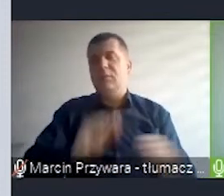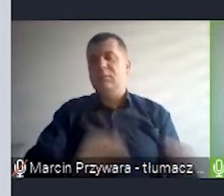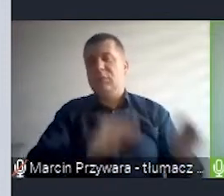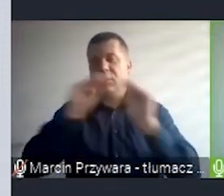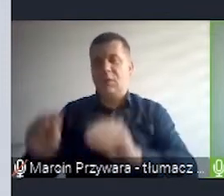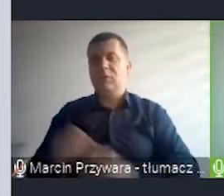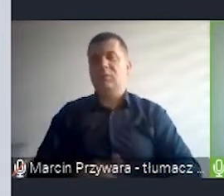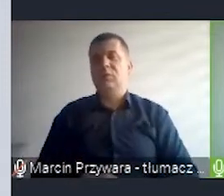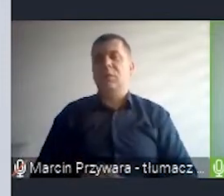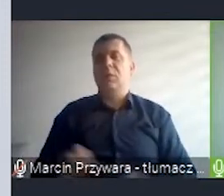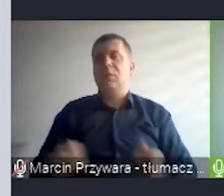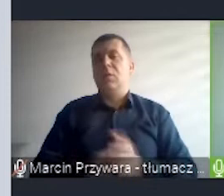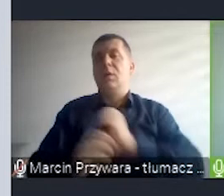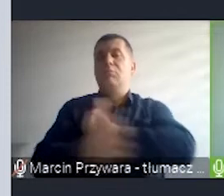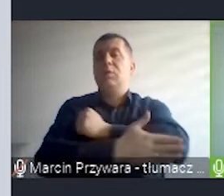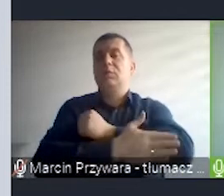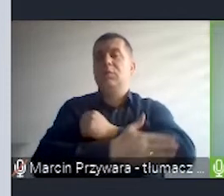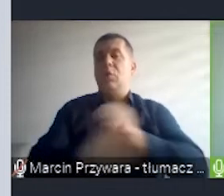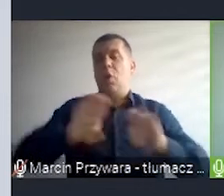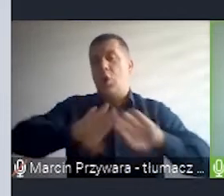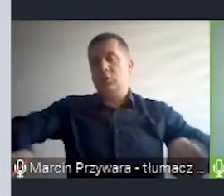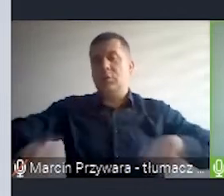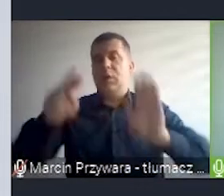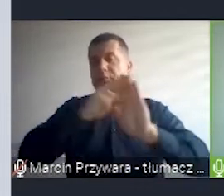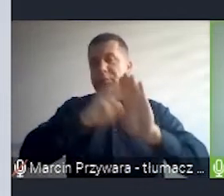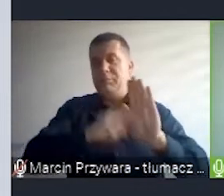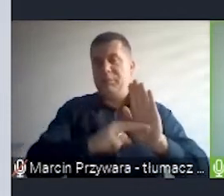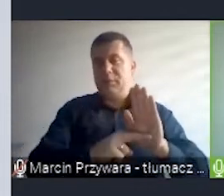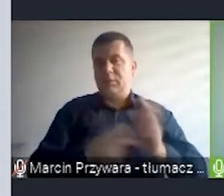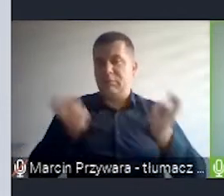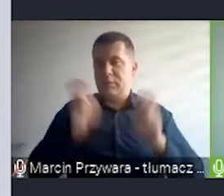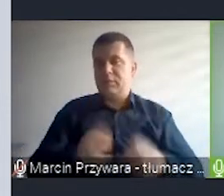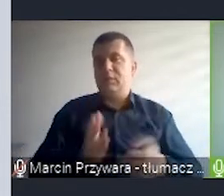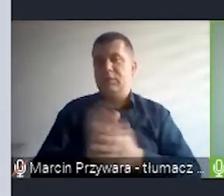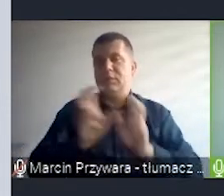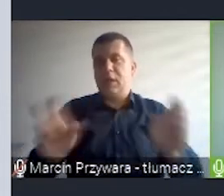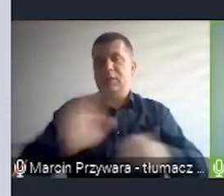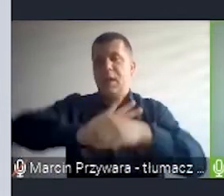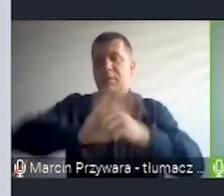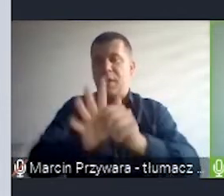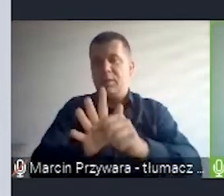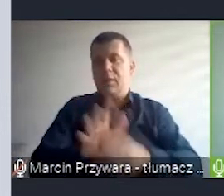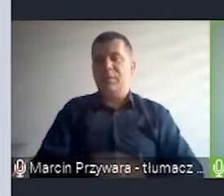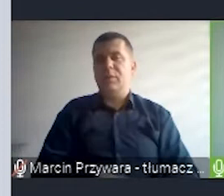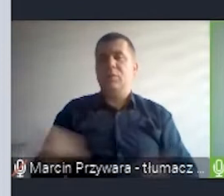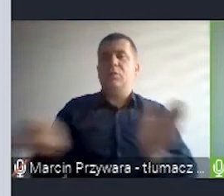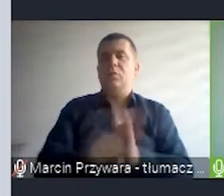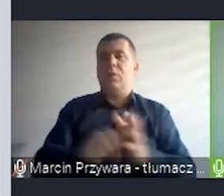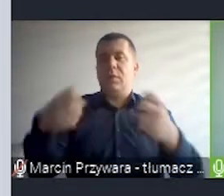się na podstawie odrębnych przepisów, które powstały na czas pandemii, do